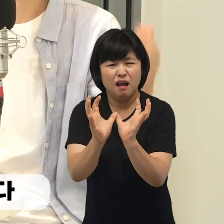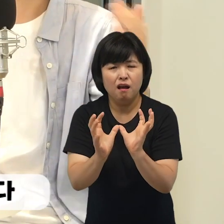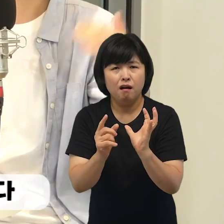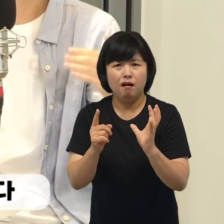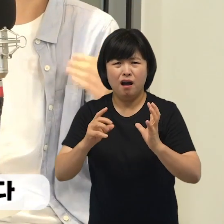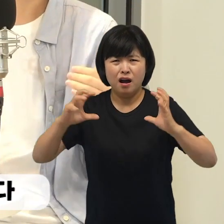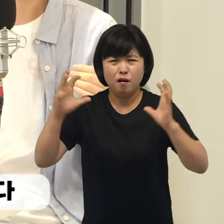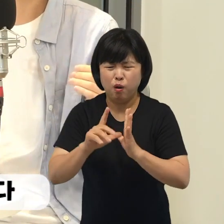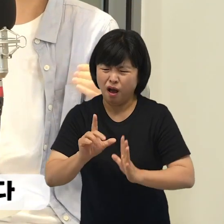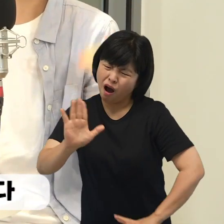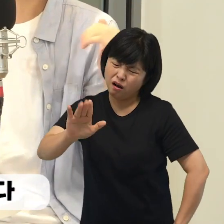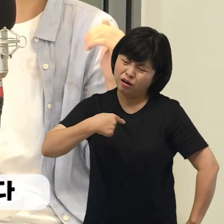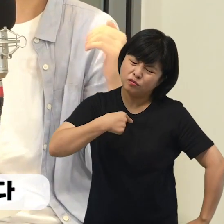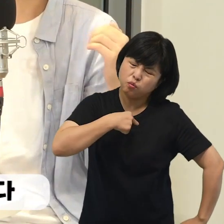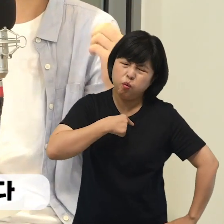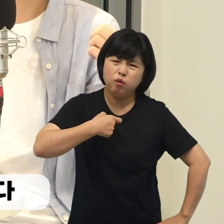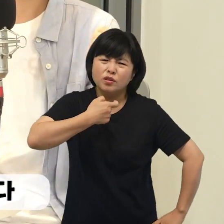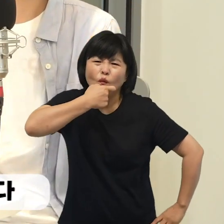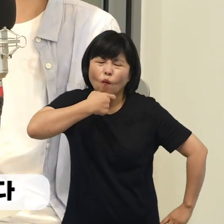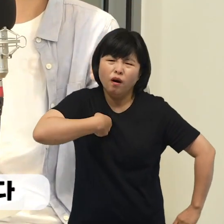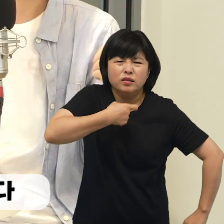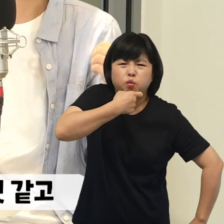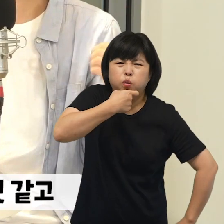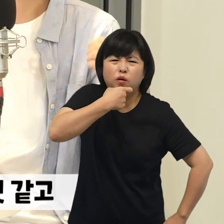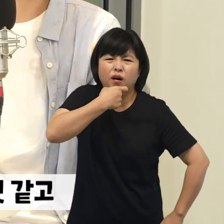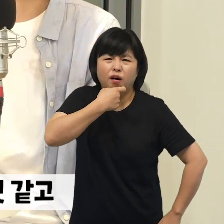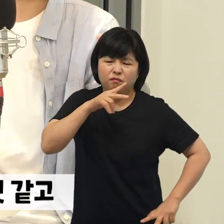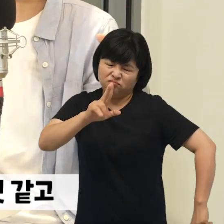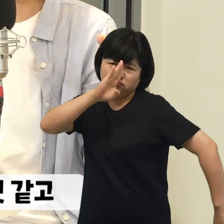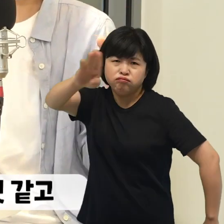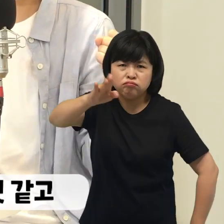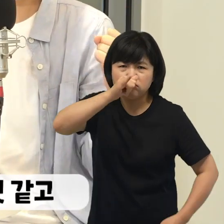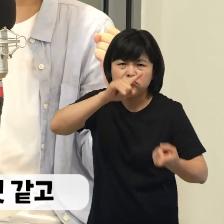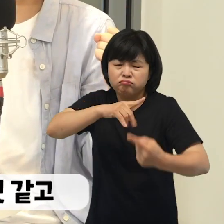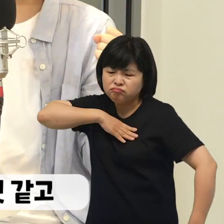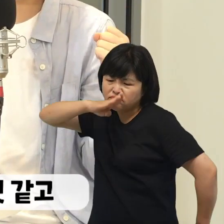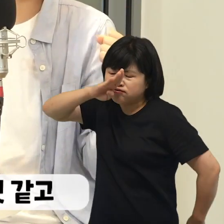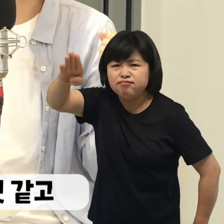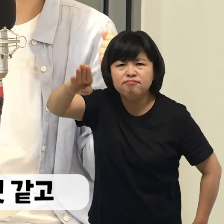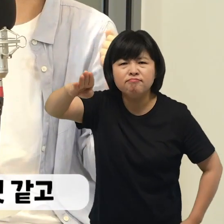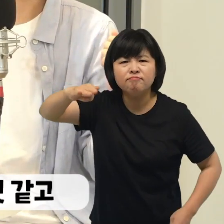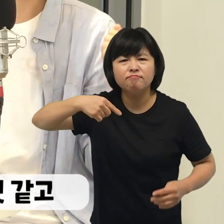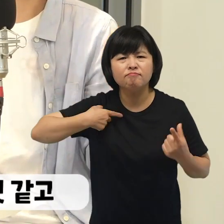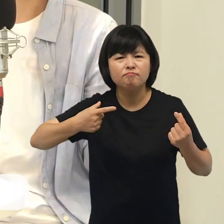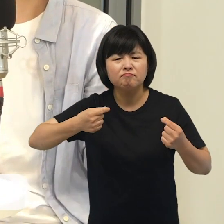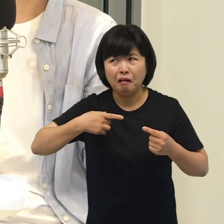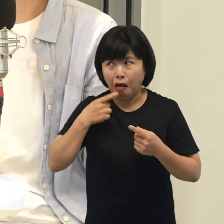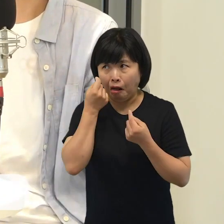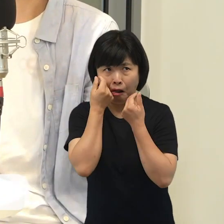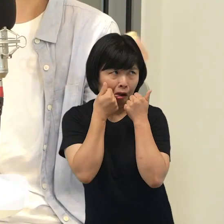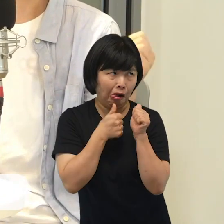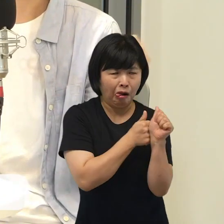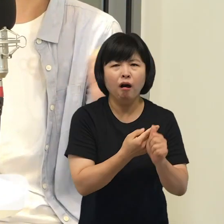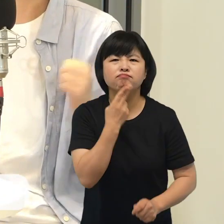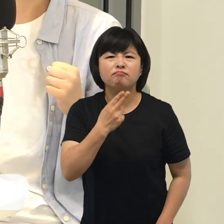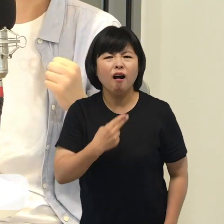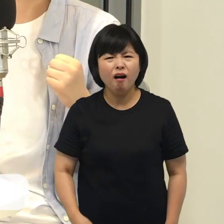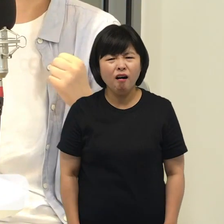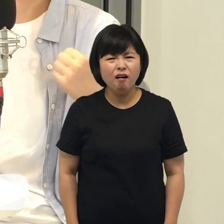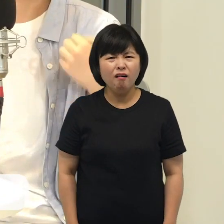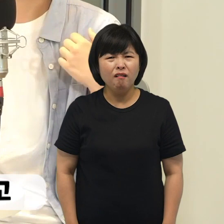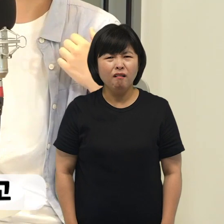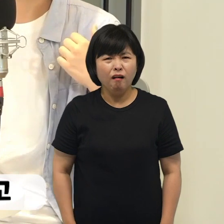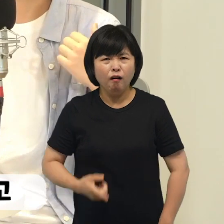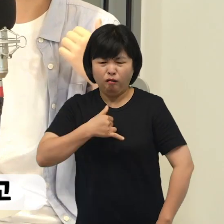때 다 같이 뭘 해도 내가 싫은 거는 싫다. 뭐 바로바로 이제 이야기를 하는 편인 것 같고 이런 식으로 남 눈치 그렇게